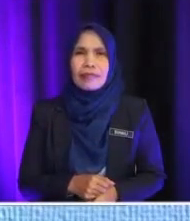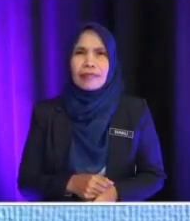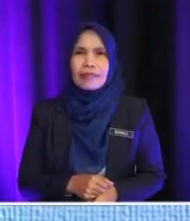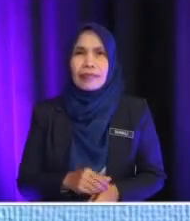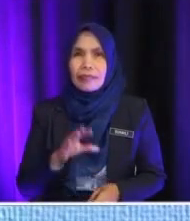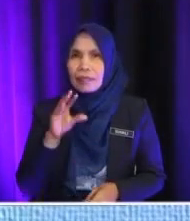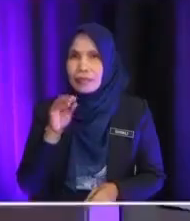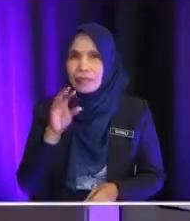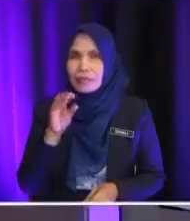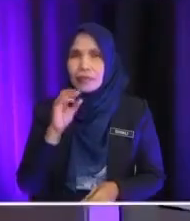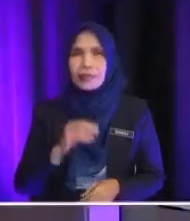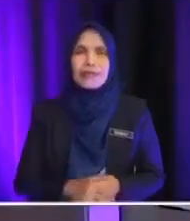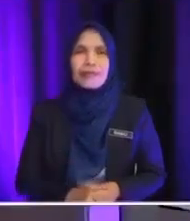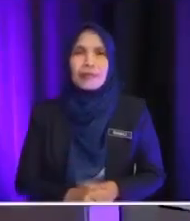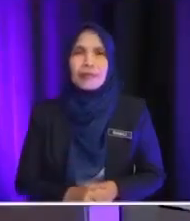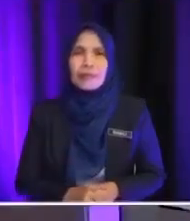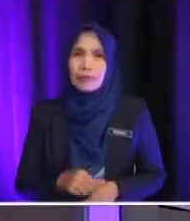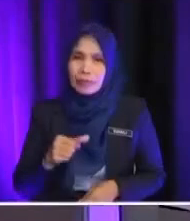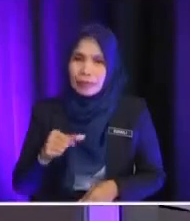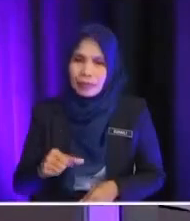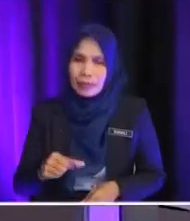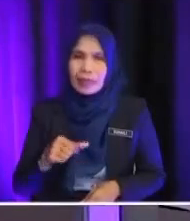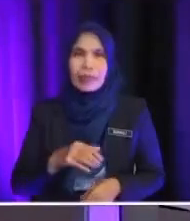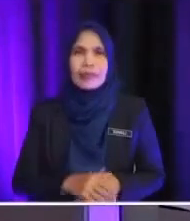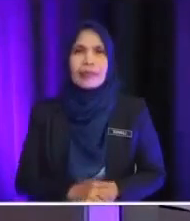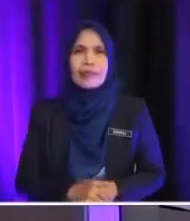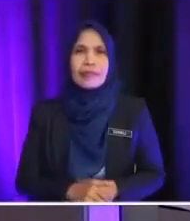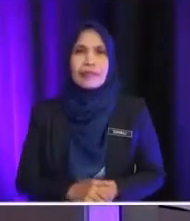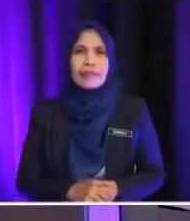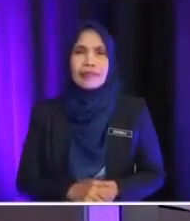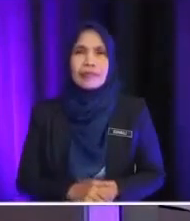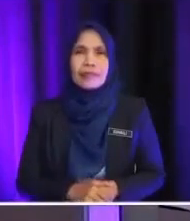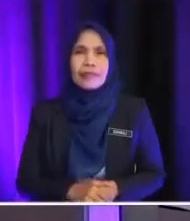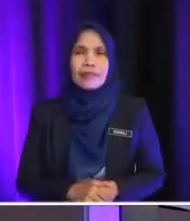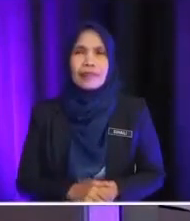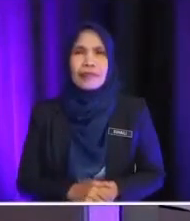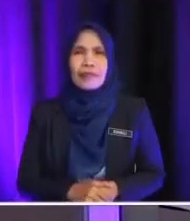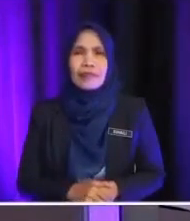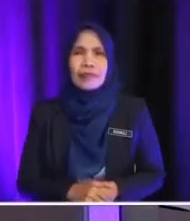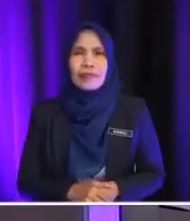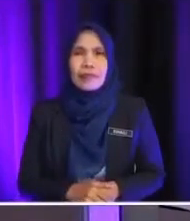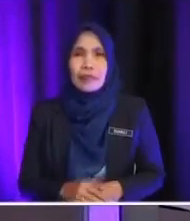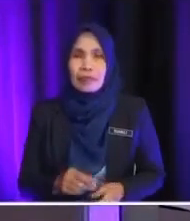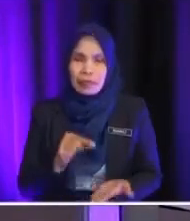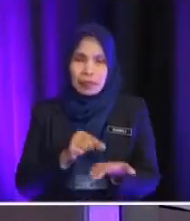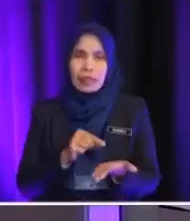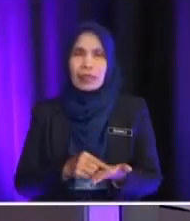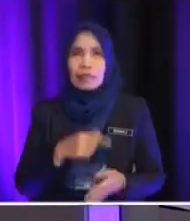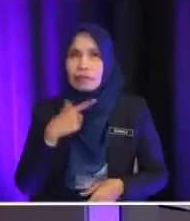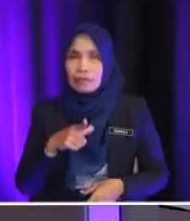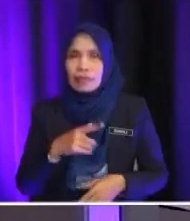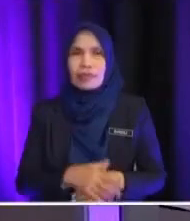tu nampak dia lekuk yang bekas jari kita tekan kan? Okey, itu maksudnya ayam tu ayam lama. Tapi kalau kita tekan dia